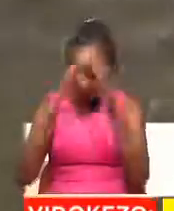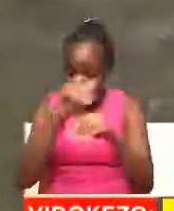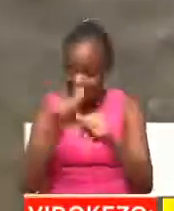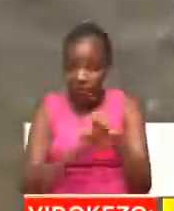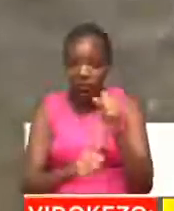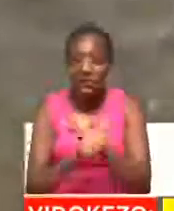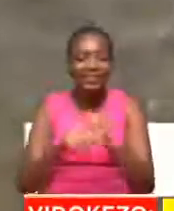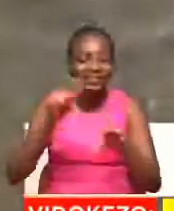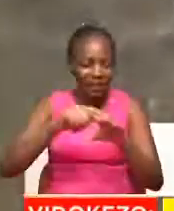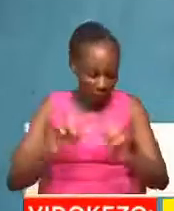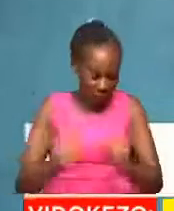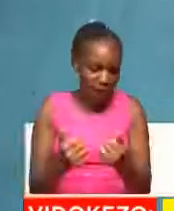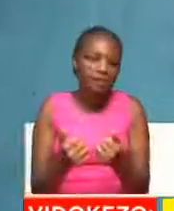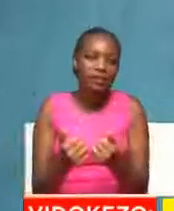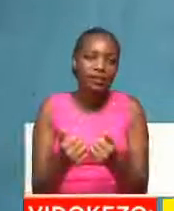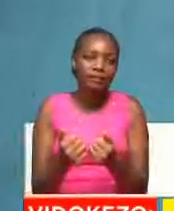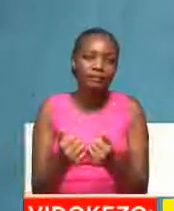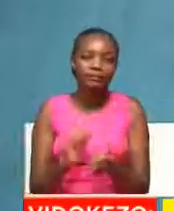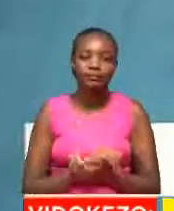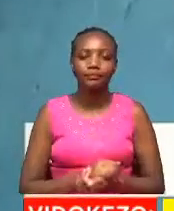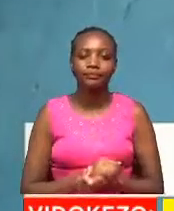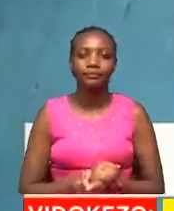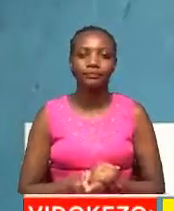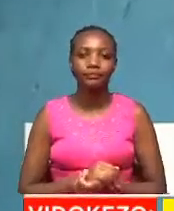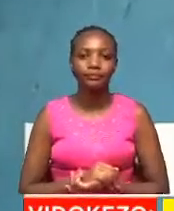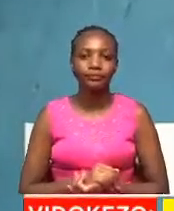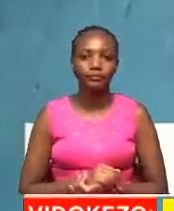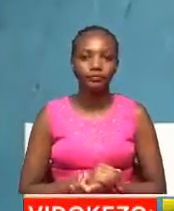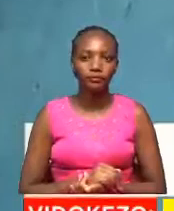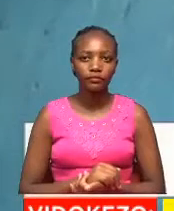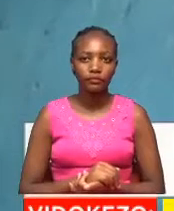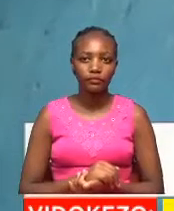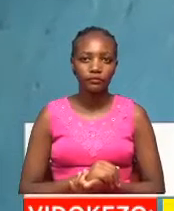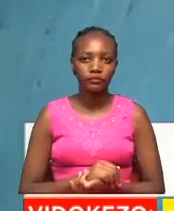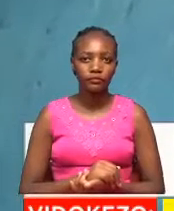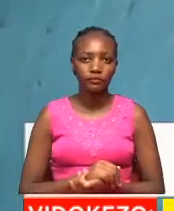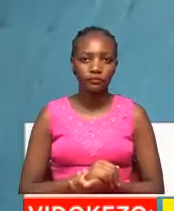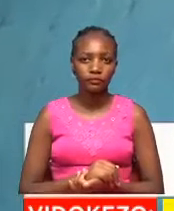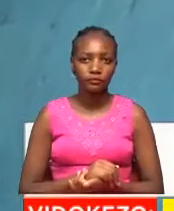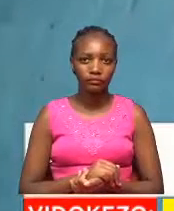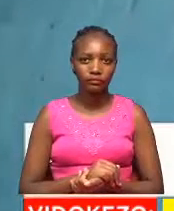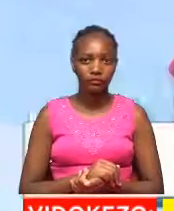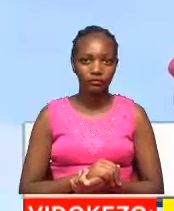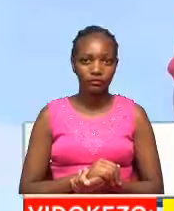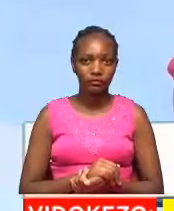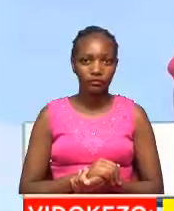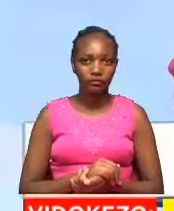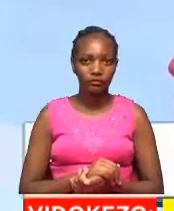kutoka kwa hii mitungi ya gas. Calvin Chitwa, TV47, County of Uasin Gishu.